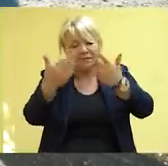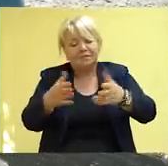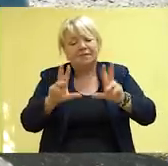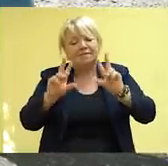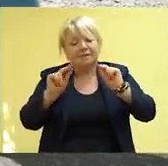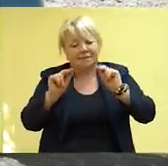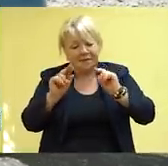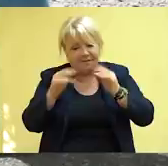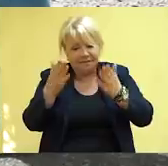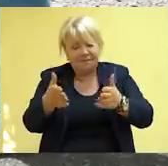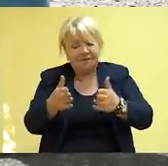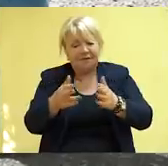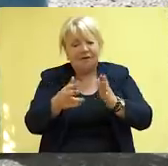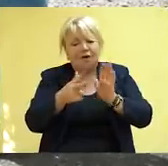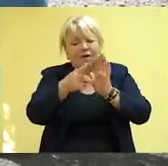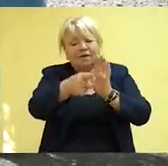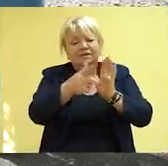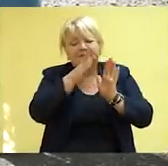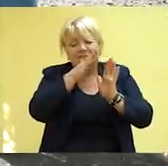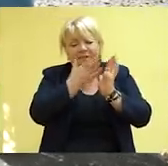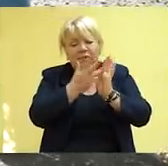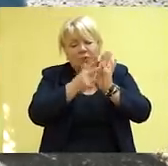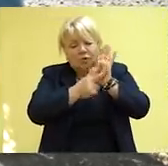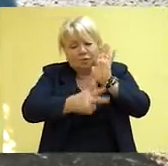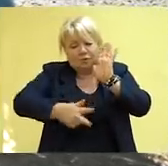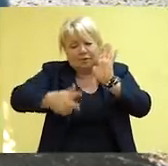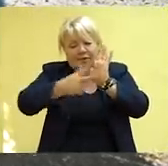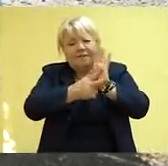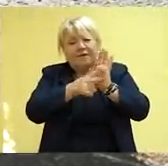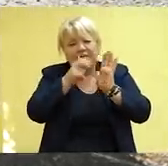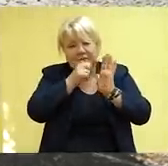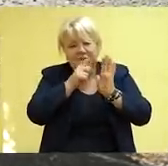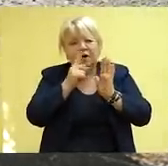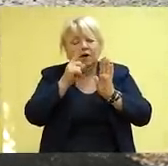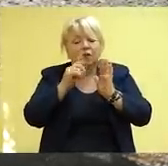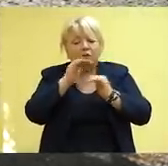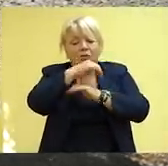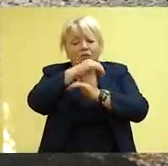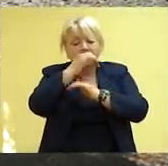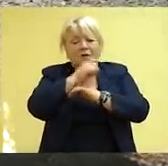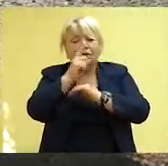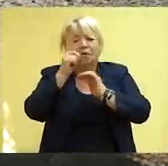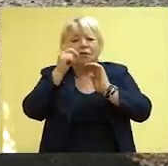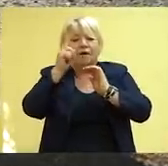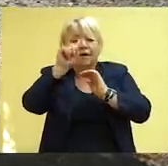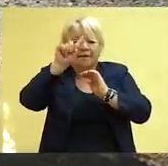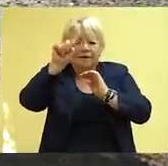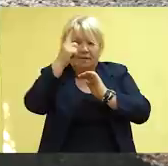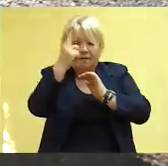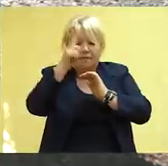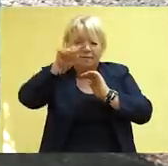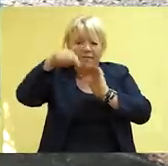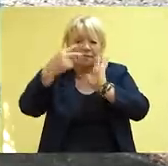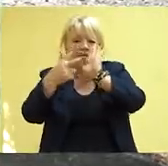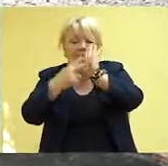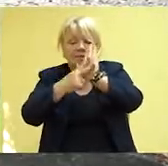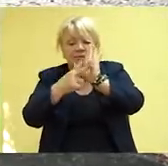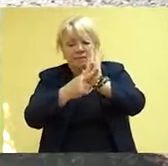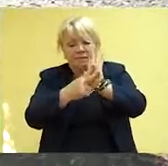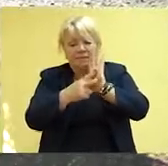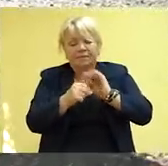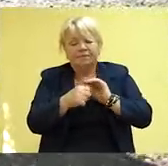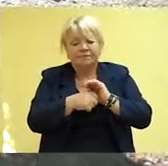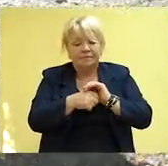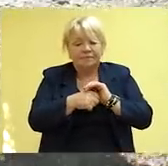პლოვანება ამისი როგორ არის? 88 წლიანია, კუზაო 1.8, ანუ იდუა ხომე ჩასმული ბოლოში, ანუ